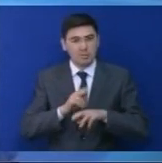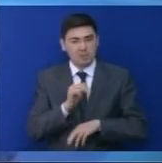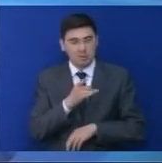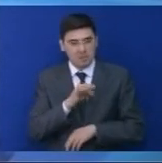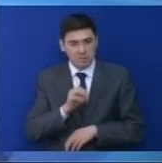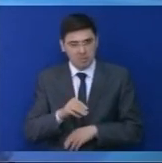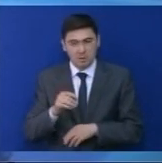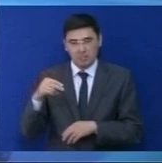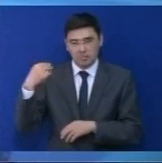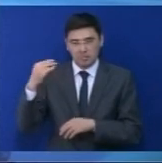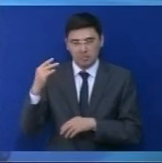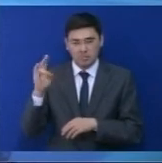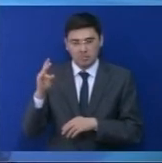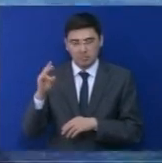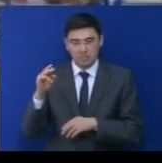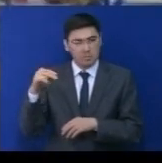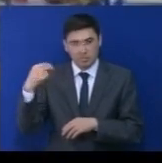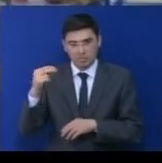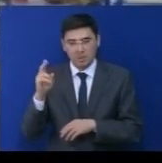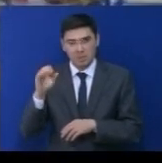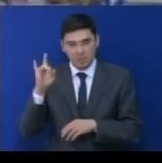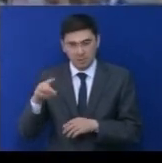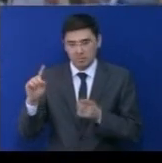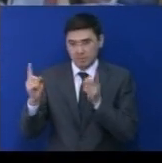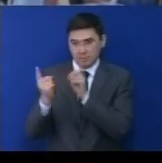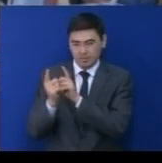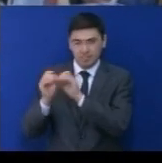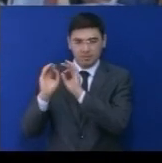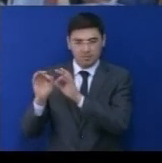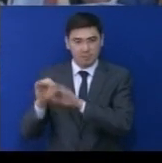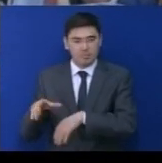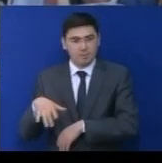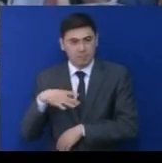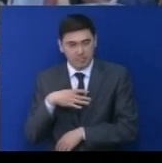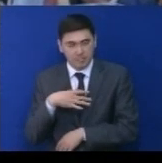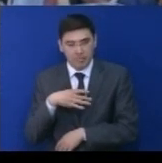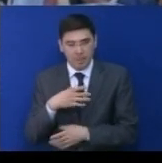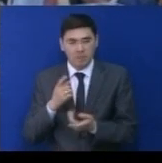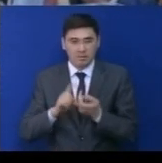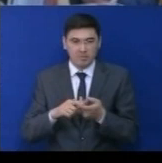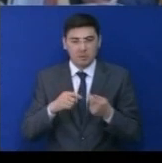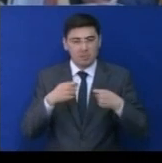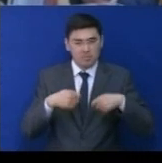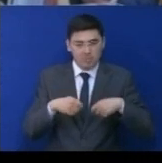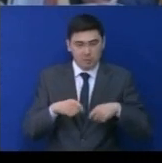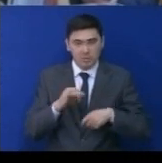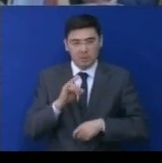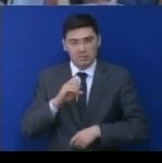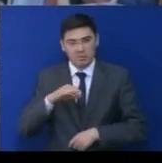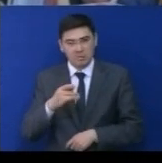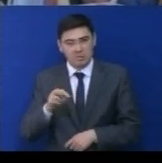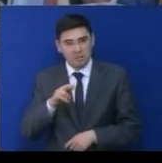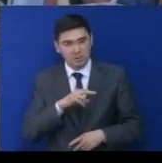центра, который был на приеме в Акарде, отчитался президенту о работе в сфере развития финансового рынка, торговли и инвестиционного